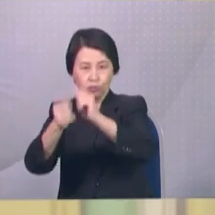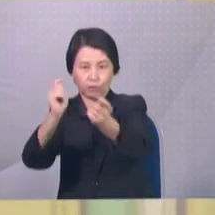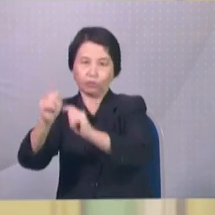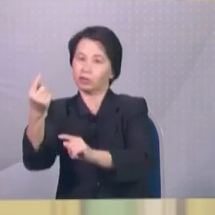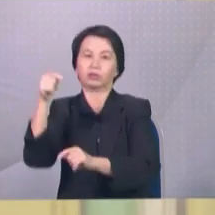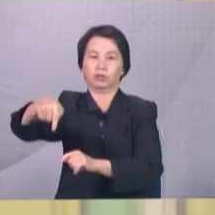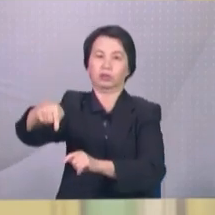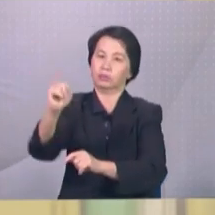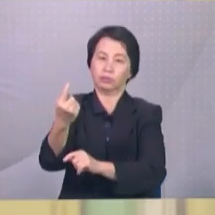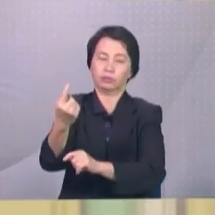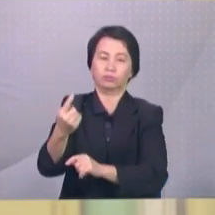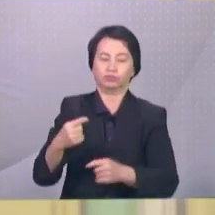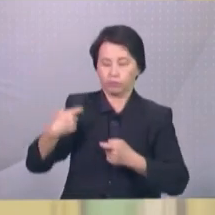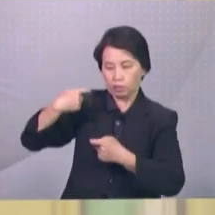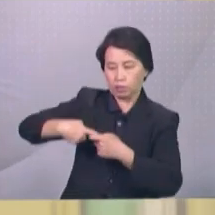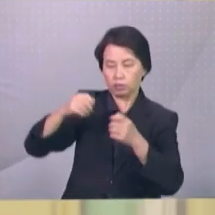perubahan. Berkaitan dengan